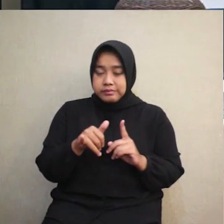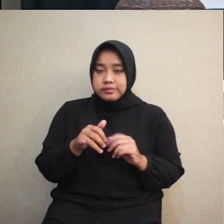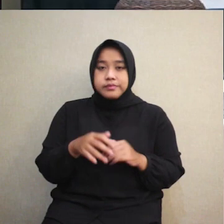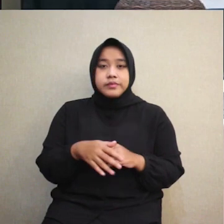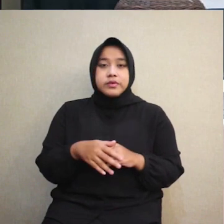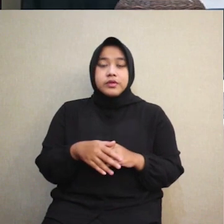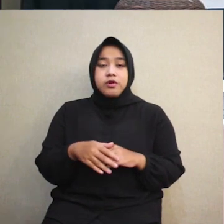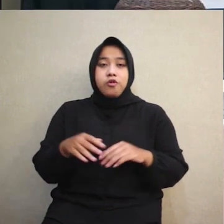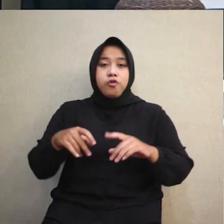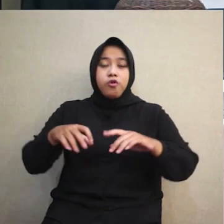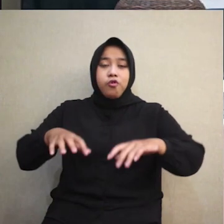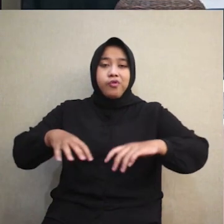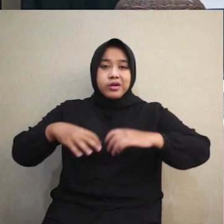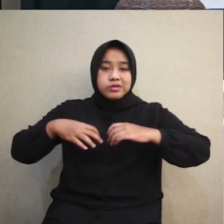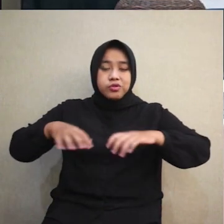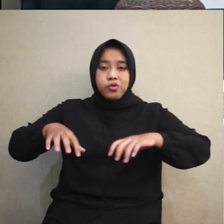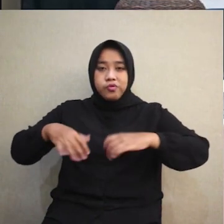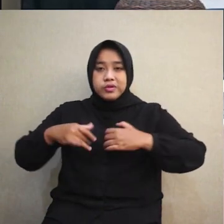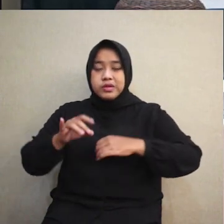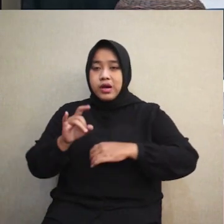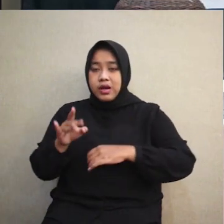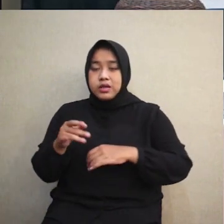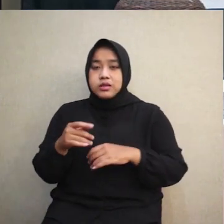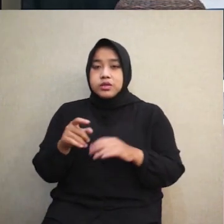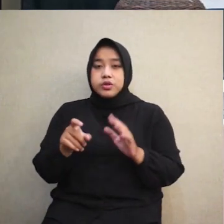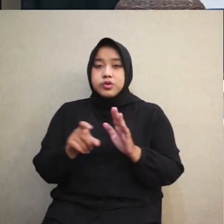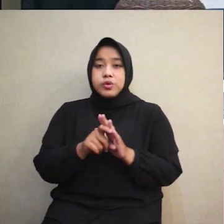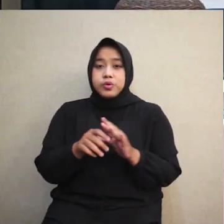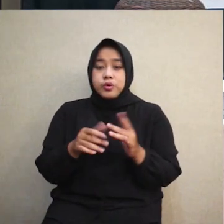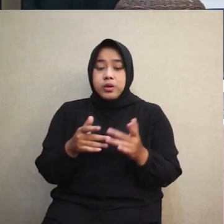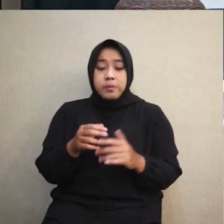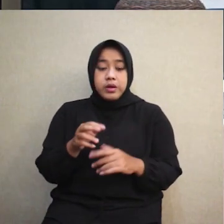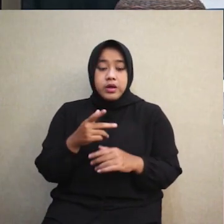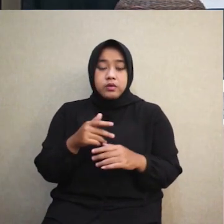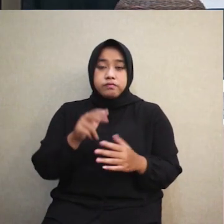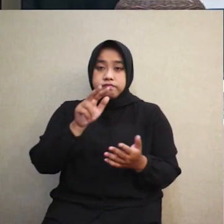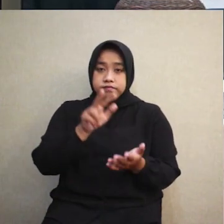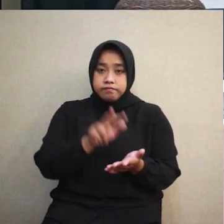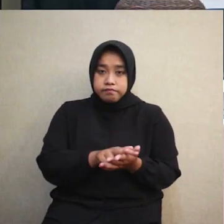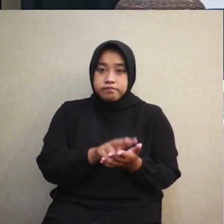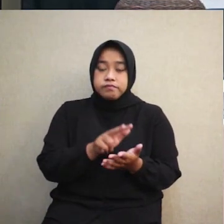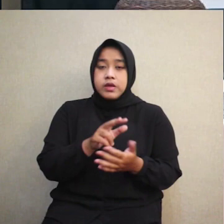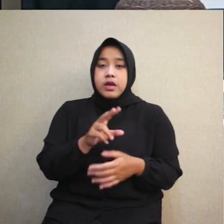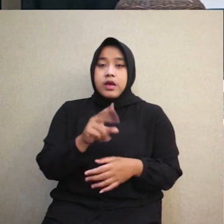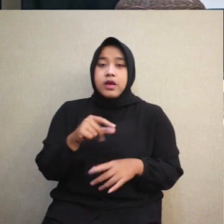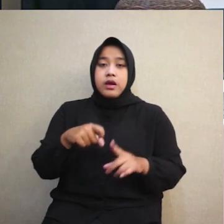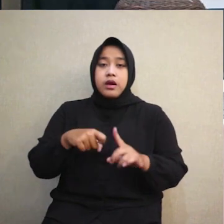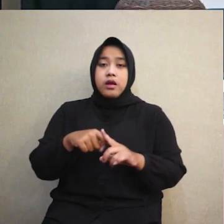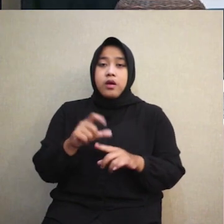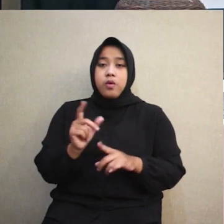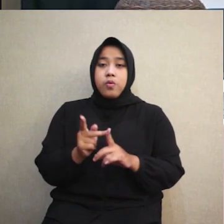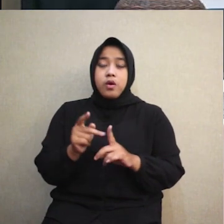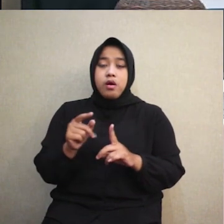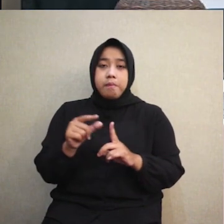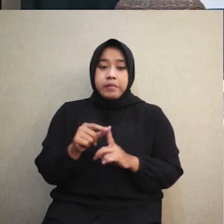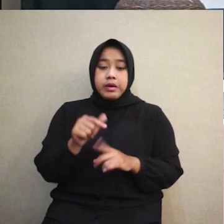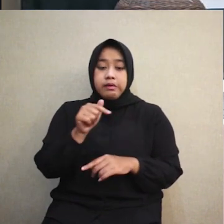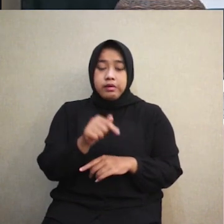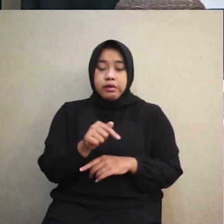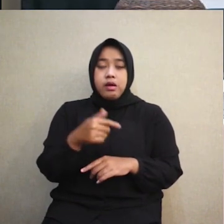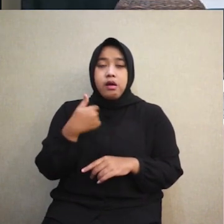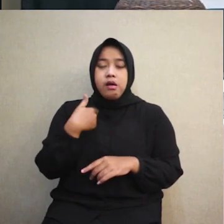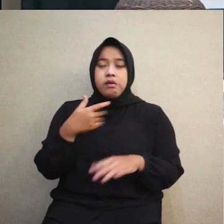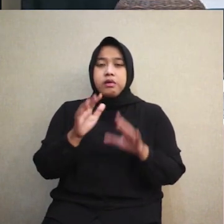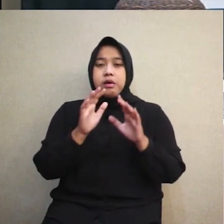konversi-koferensi yang lain Salah satunya misalkan kita sudah mengesahkan rkuhp gitu dan di situ ada banyak